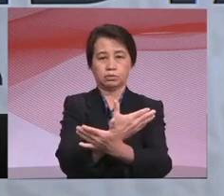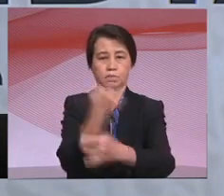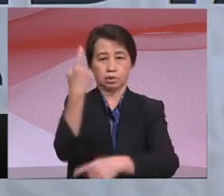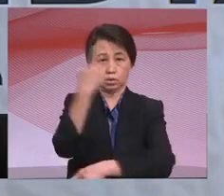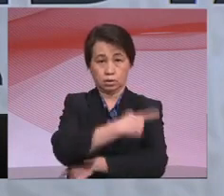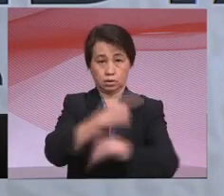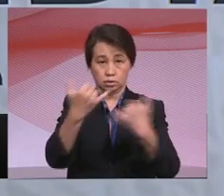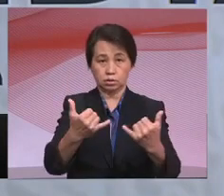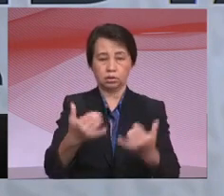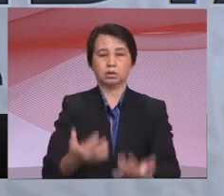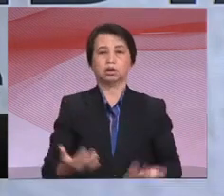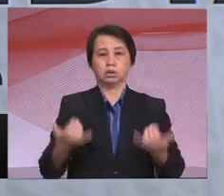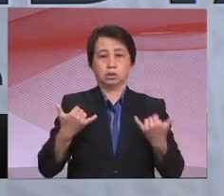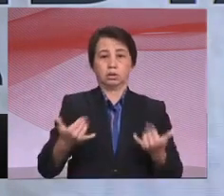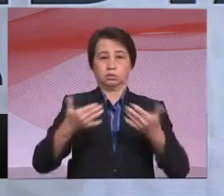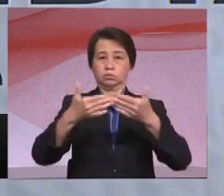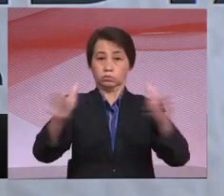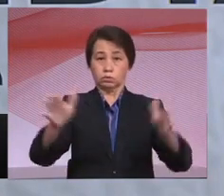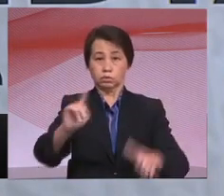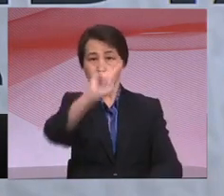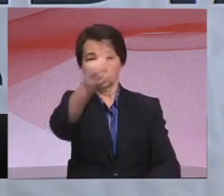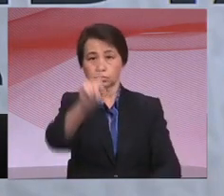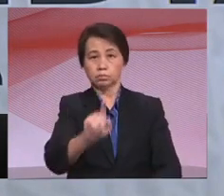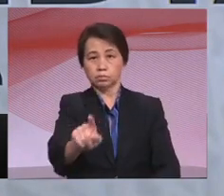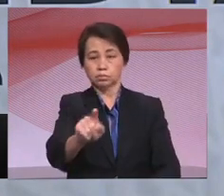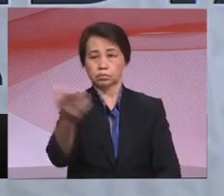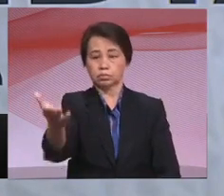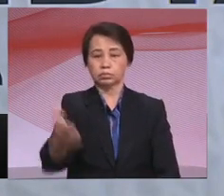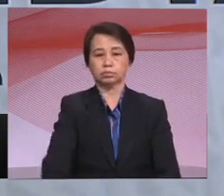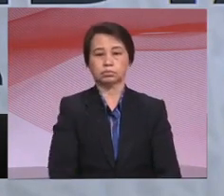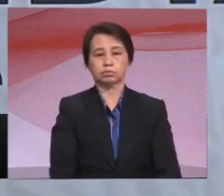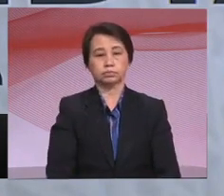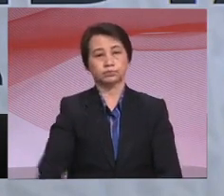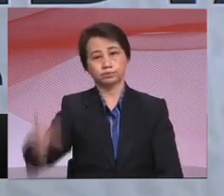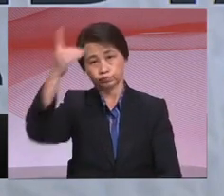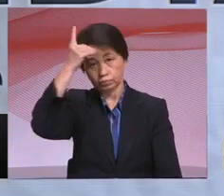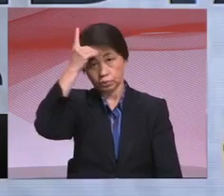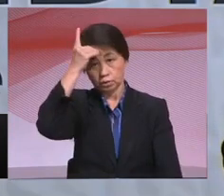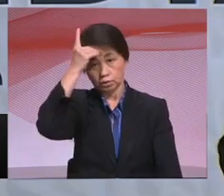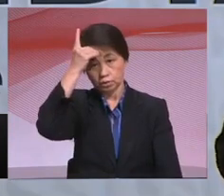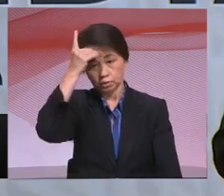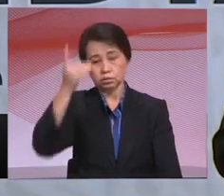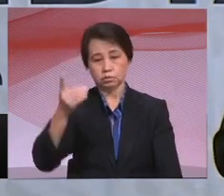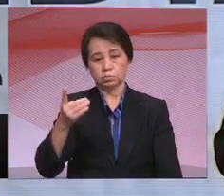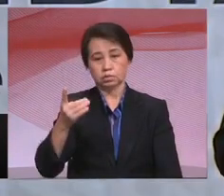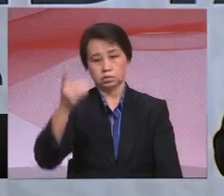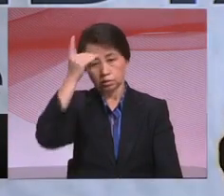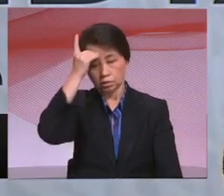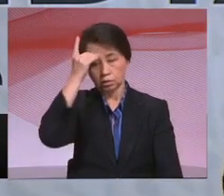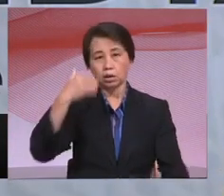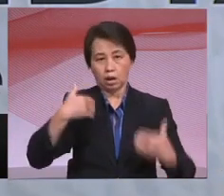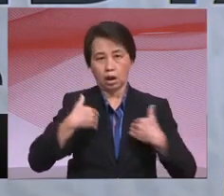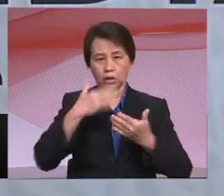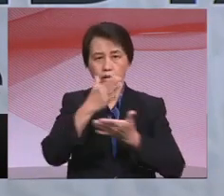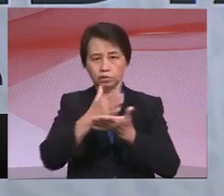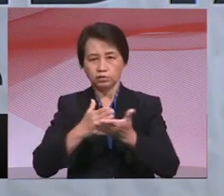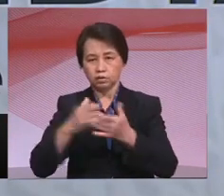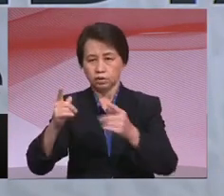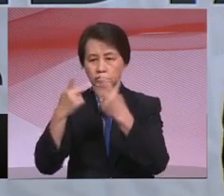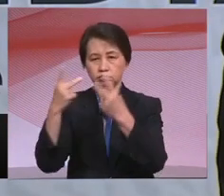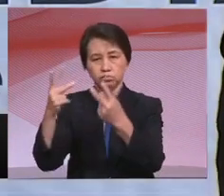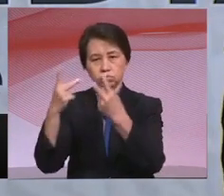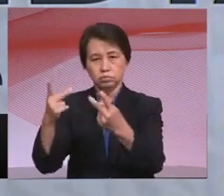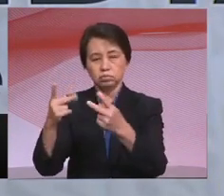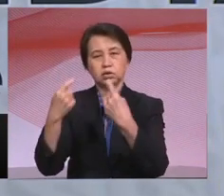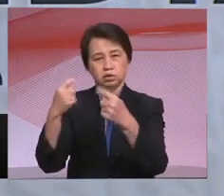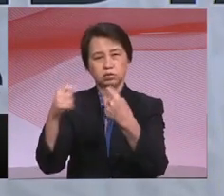sebarang soalan. Kita silakan. Datuk. Assalamualaikum Datuk sini. Datuk, ada beberapa premis perniagaan